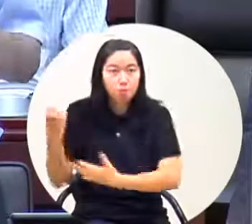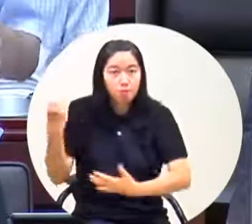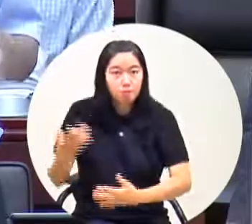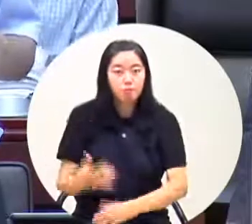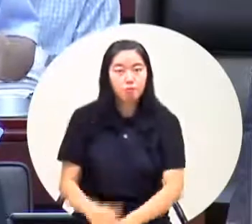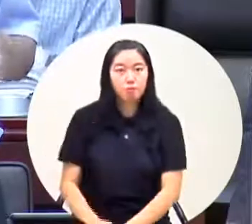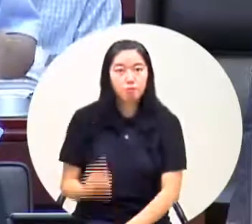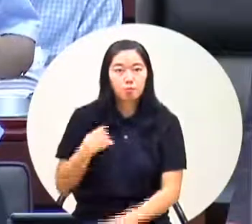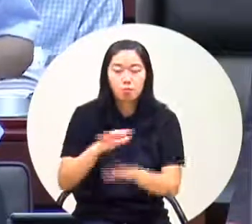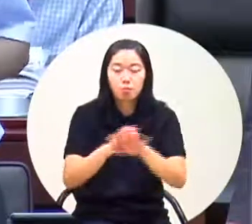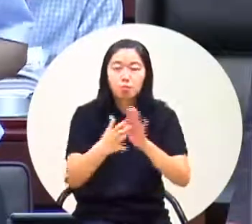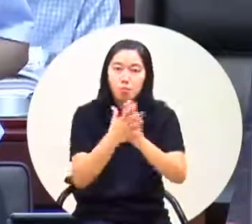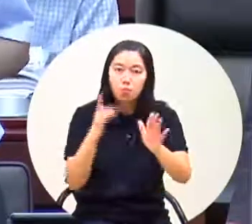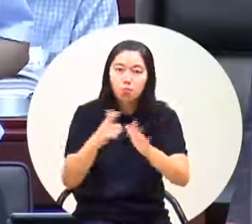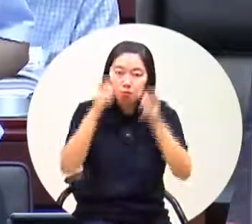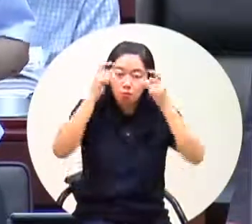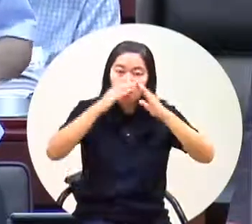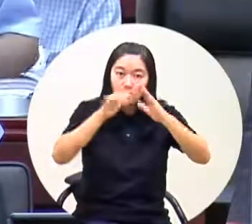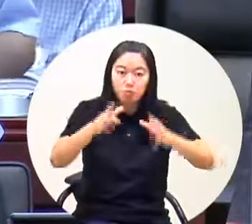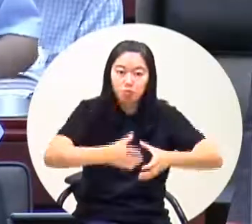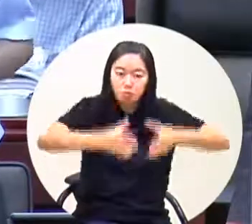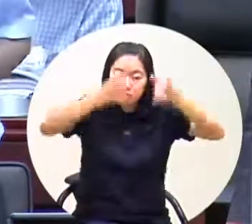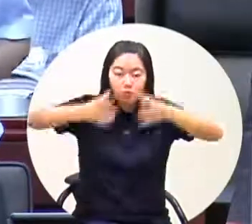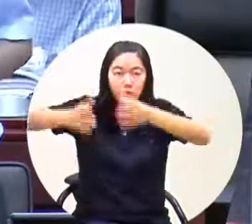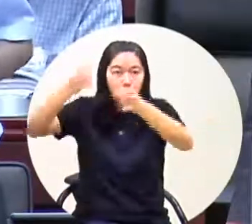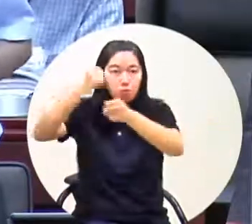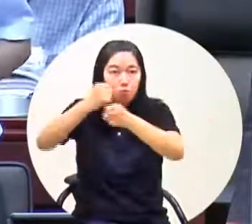安排我们高雄市的这些炉子来进行相关的一个处理。